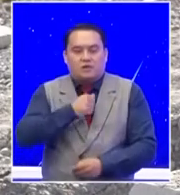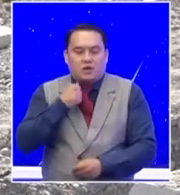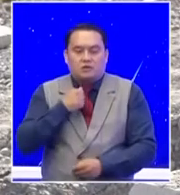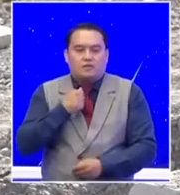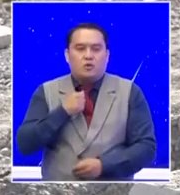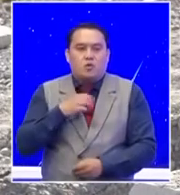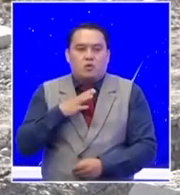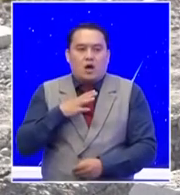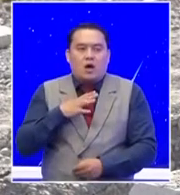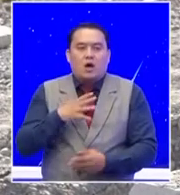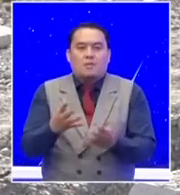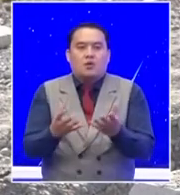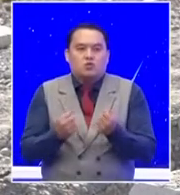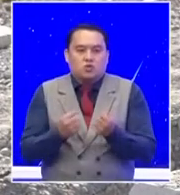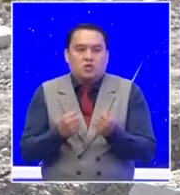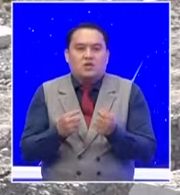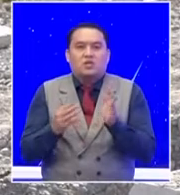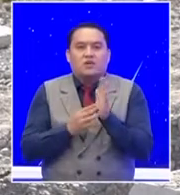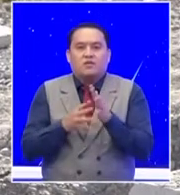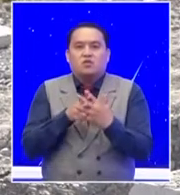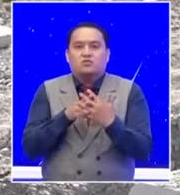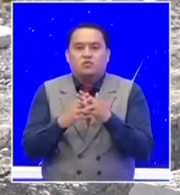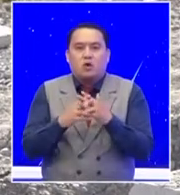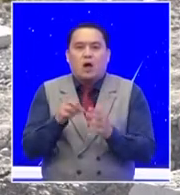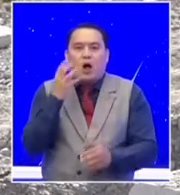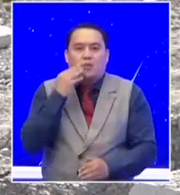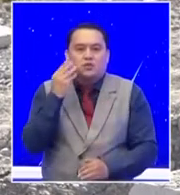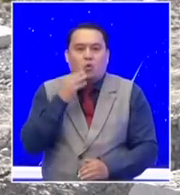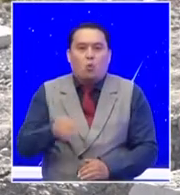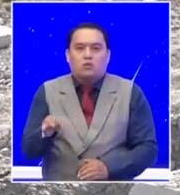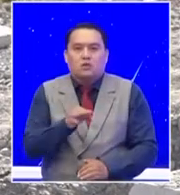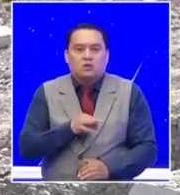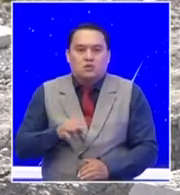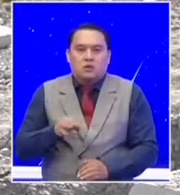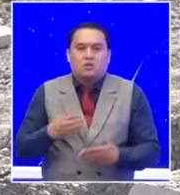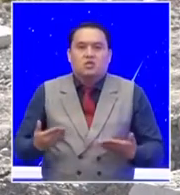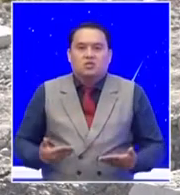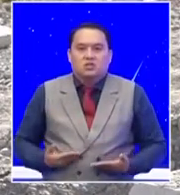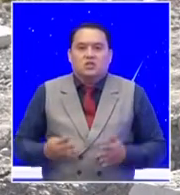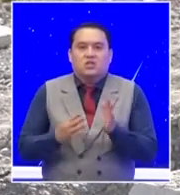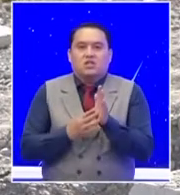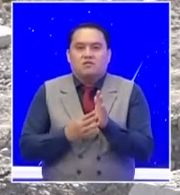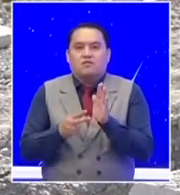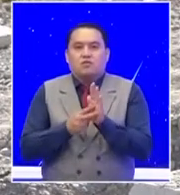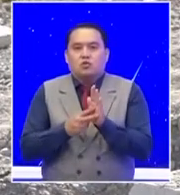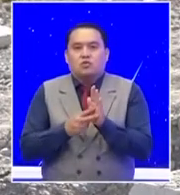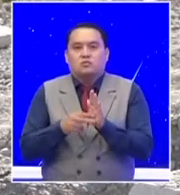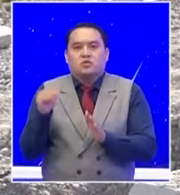централизованному водоснабжению получили жители 9 сел Алматинской области, в которых проживает 9,8 тысяч